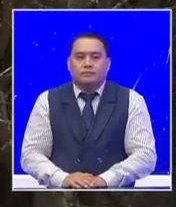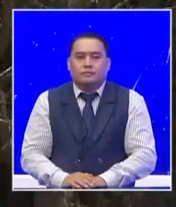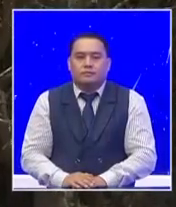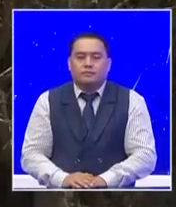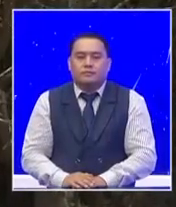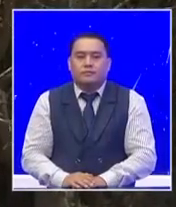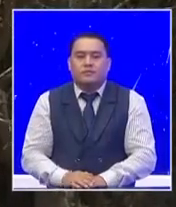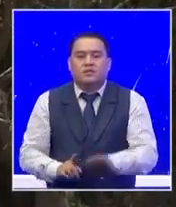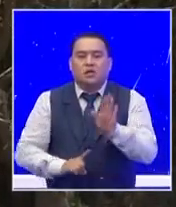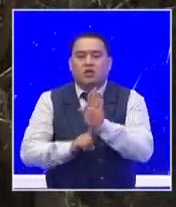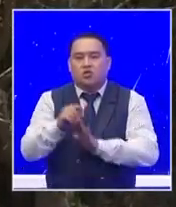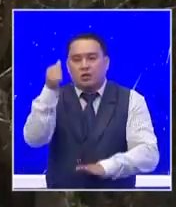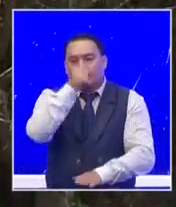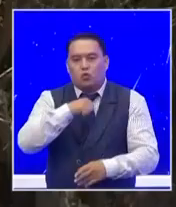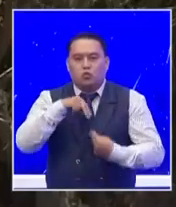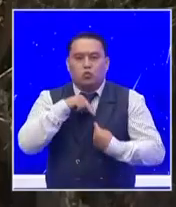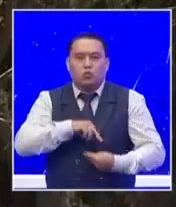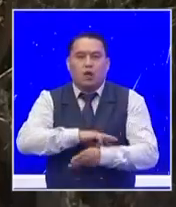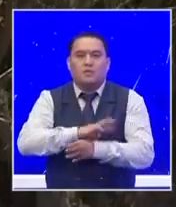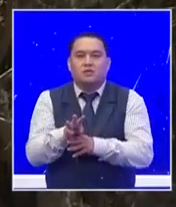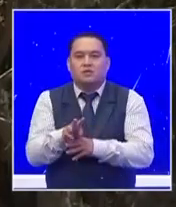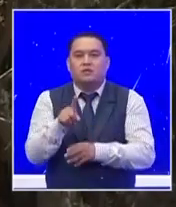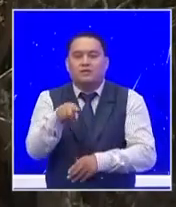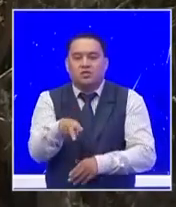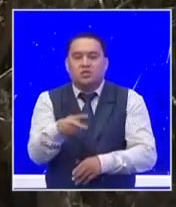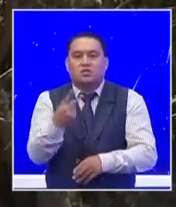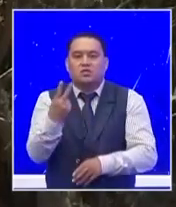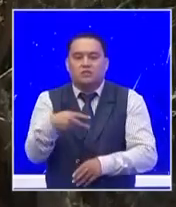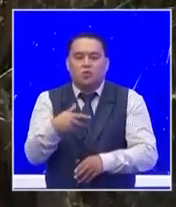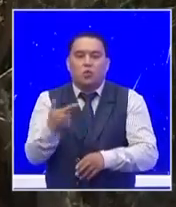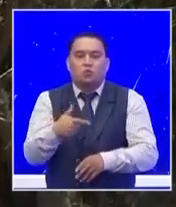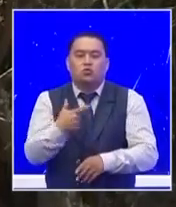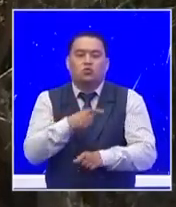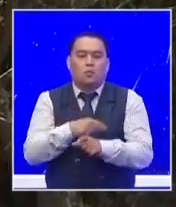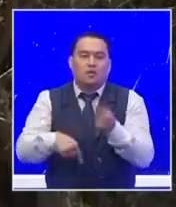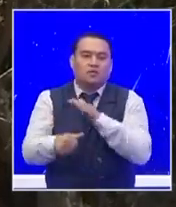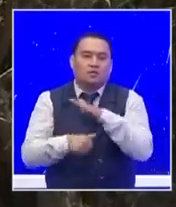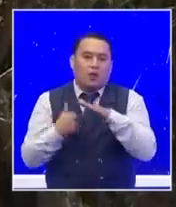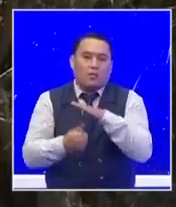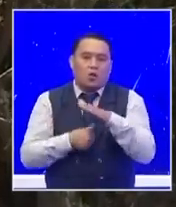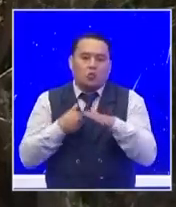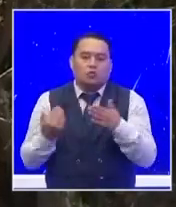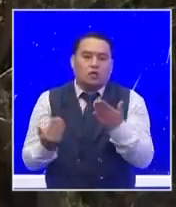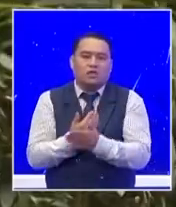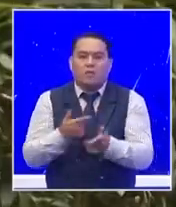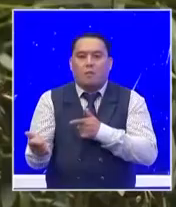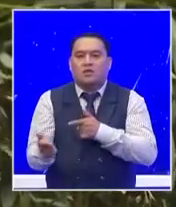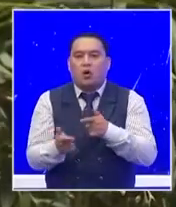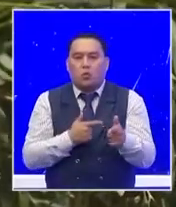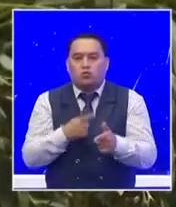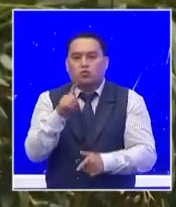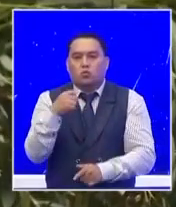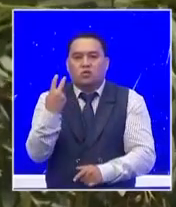В целом, с начала года мы смогли трудоустроить 2394 человека. Более сотни безработных прошли курсы переподготовки. Около